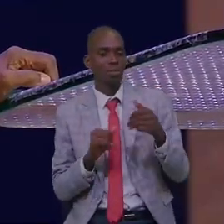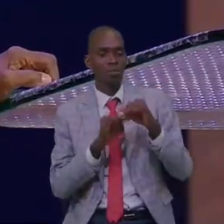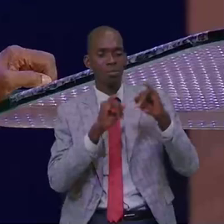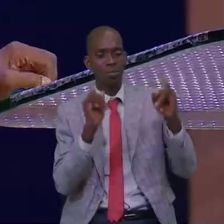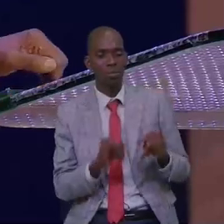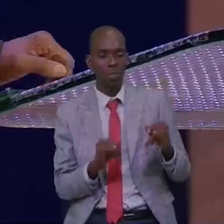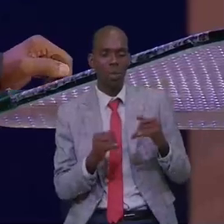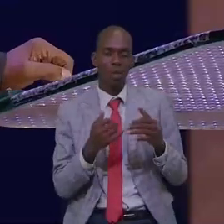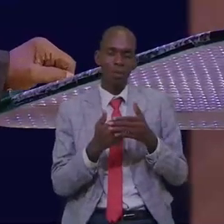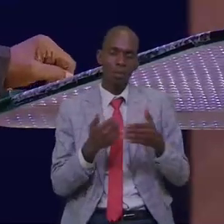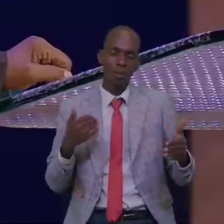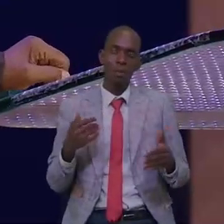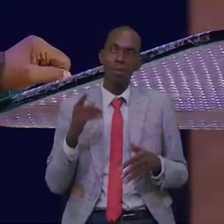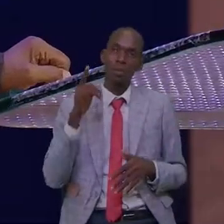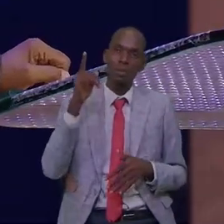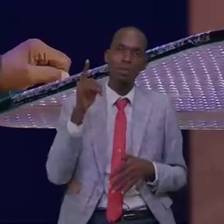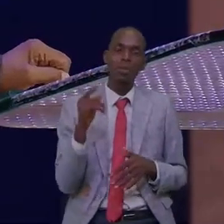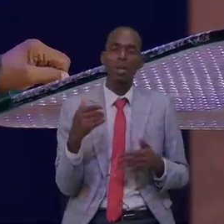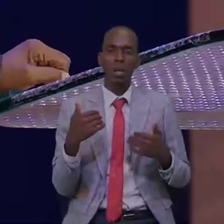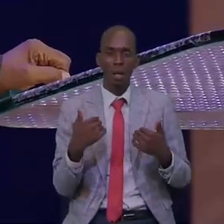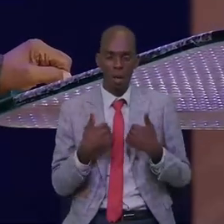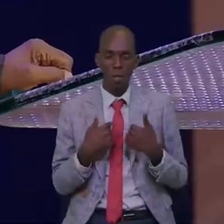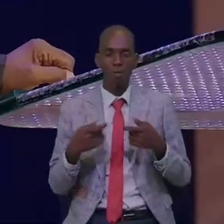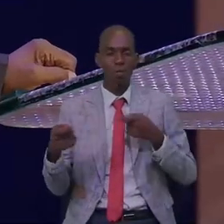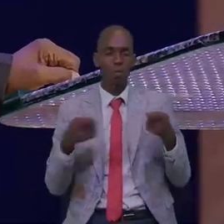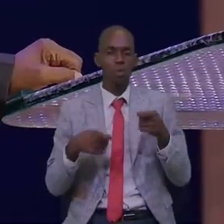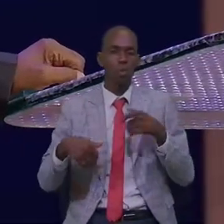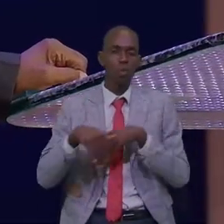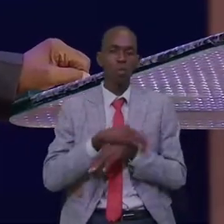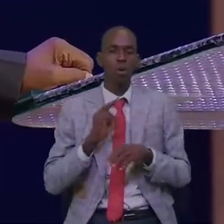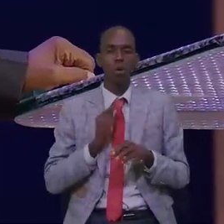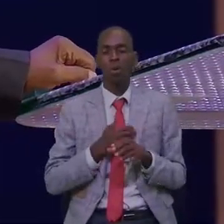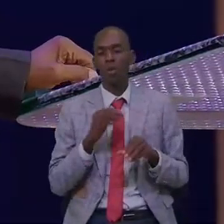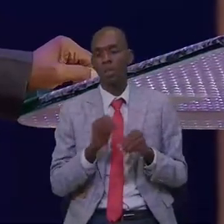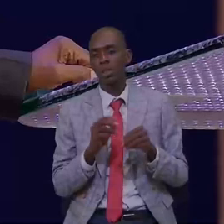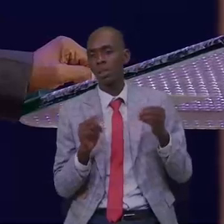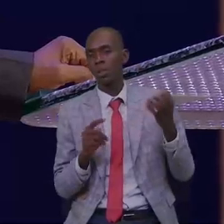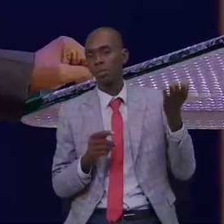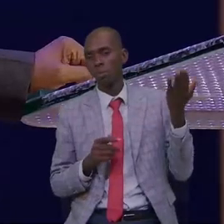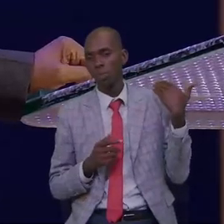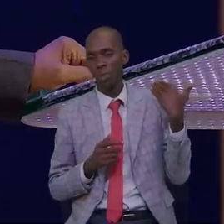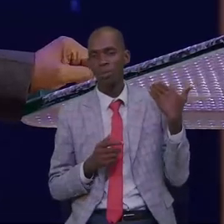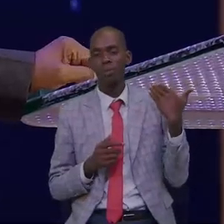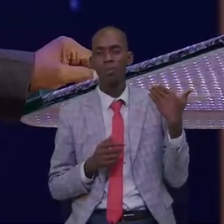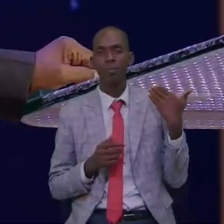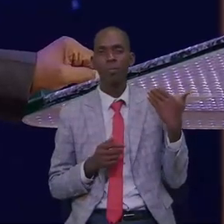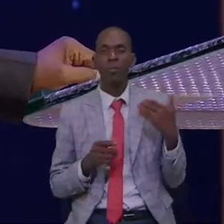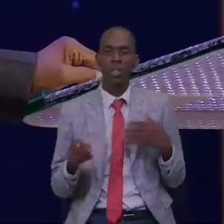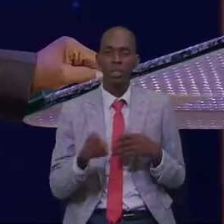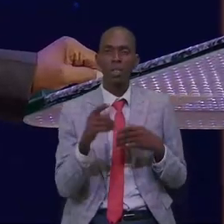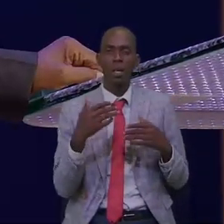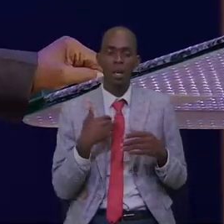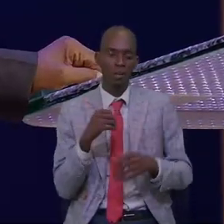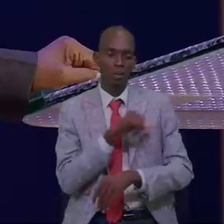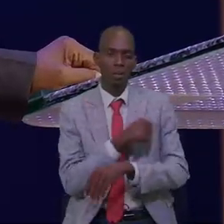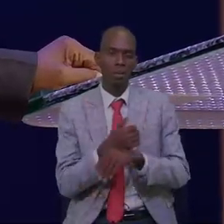dominé sur nous. Dans le passé, ils avaient la domination sur nous. Dans le passé, ils avaient